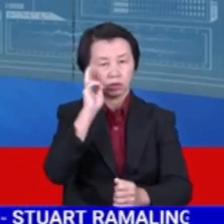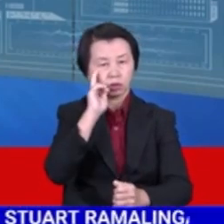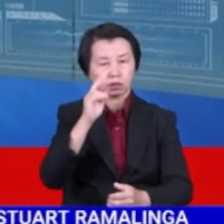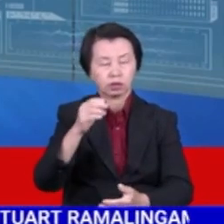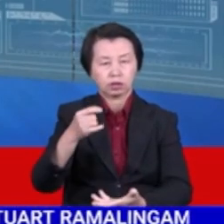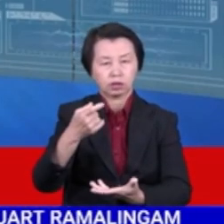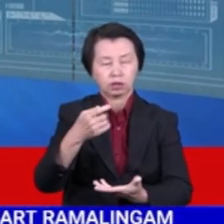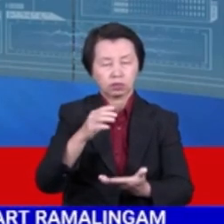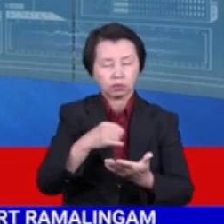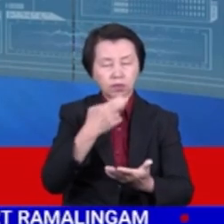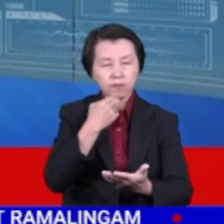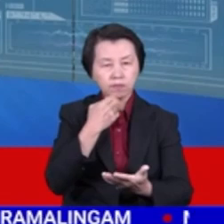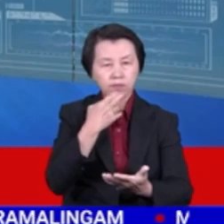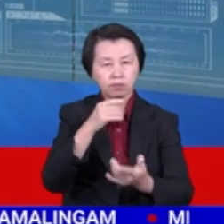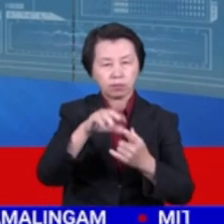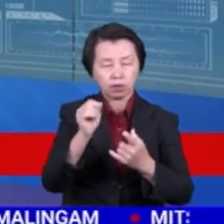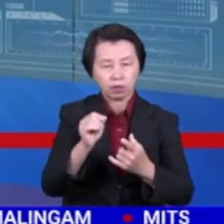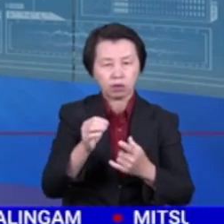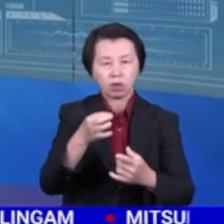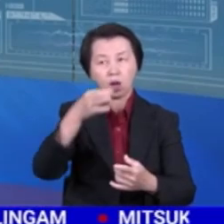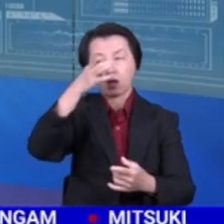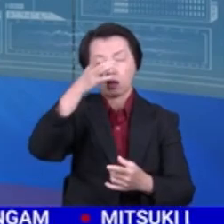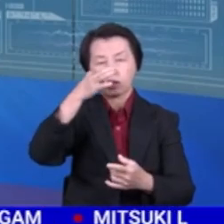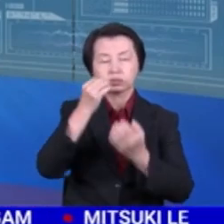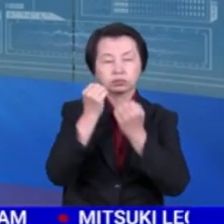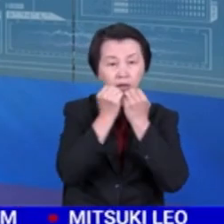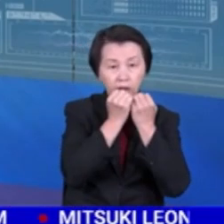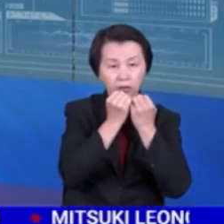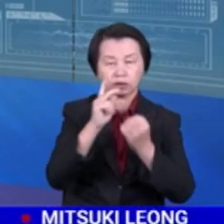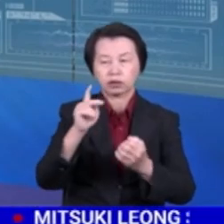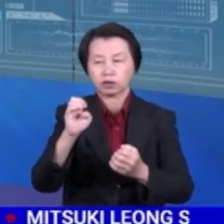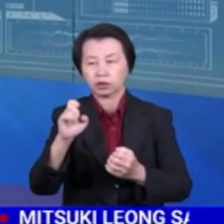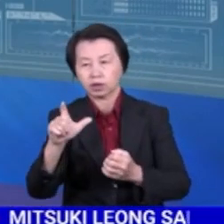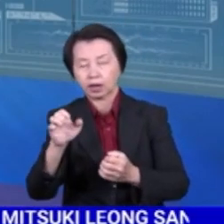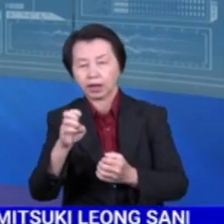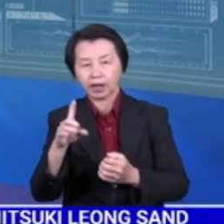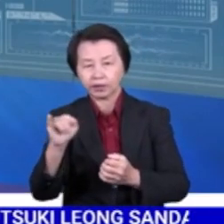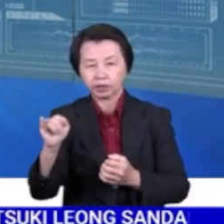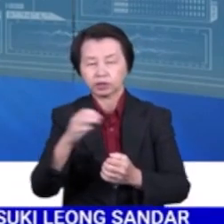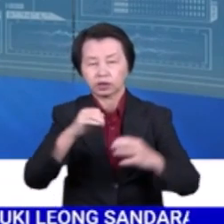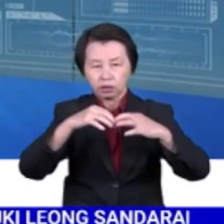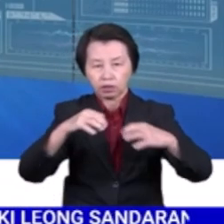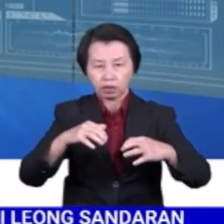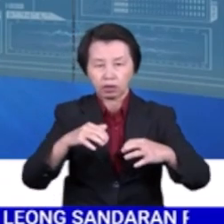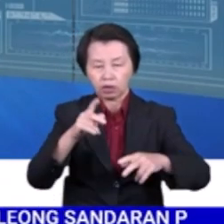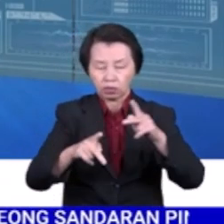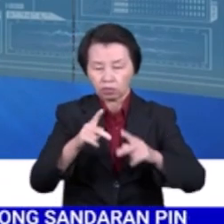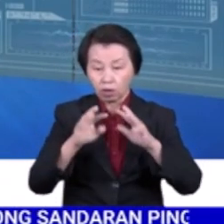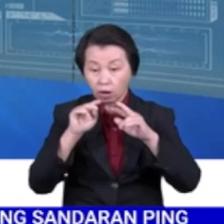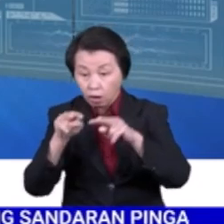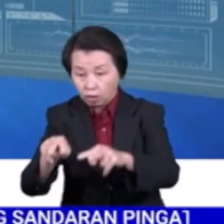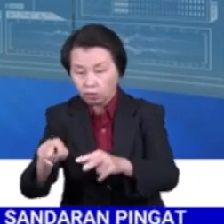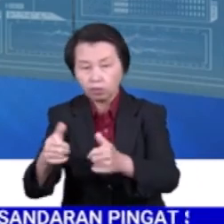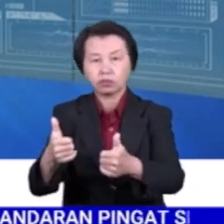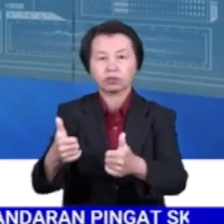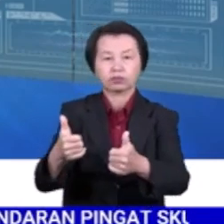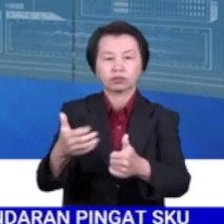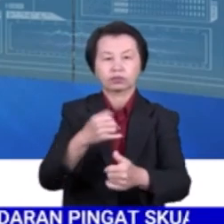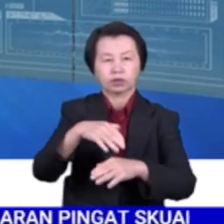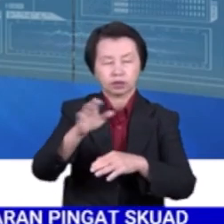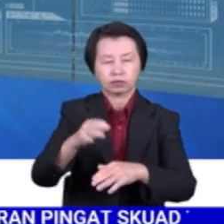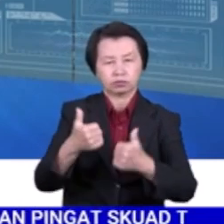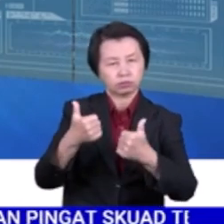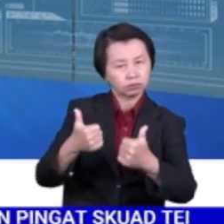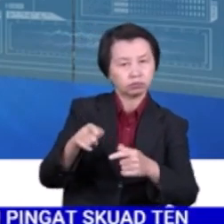pandan, gula merah, stroberi, jagung, keladi dan durian, ia menjadi tarikan kepada orang ramai.